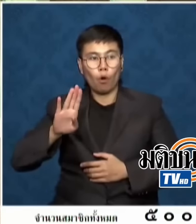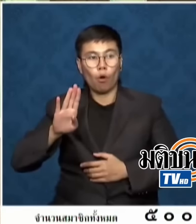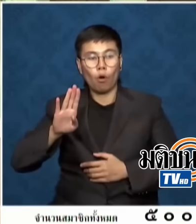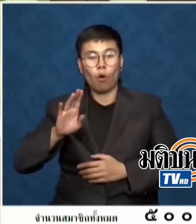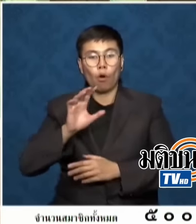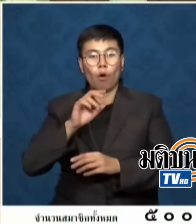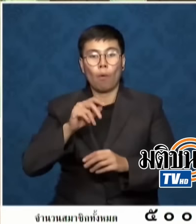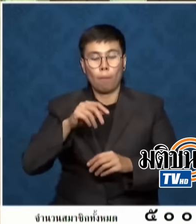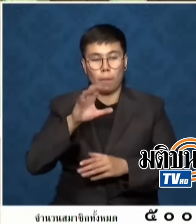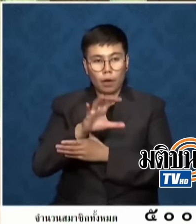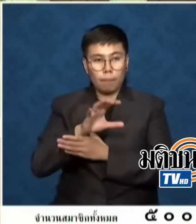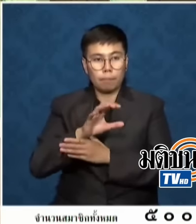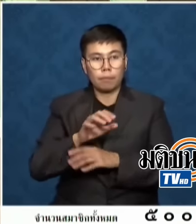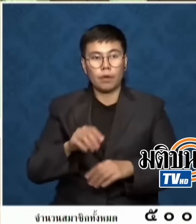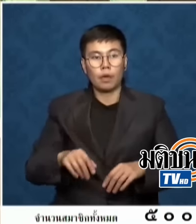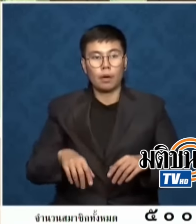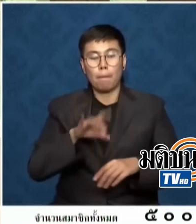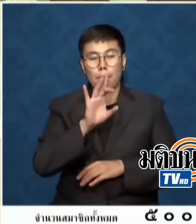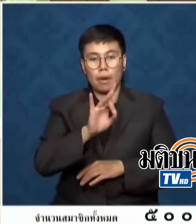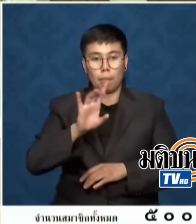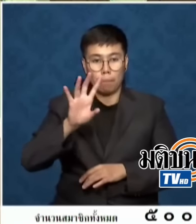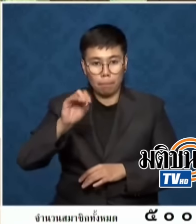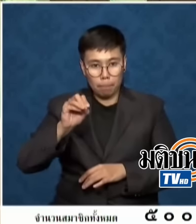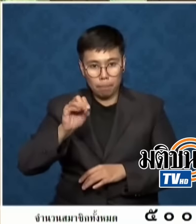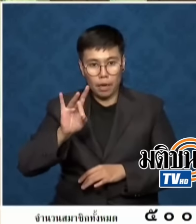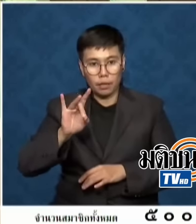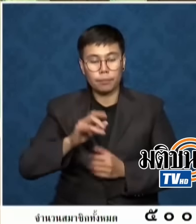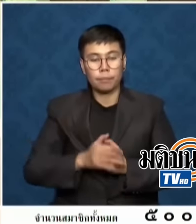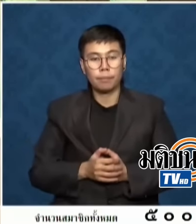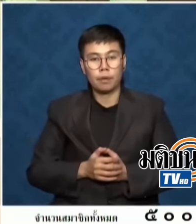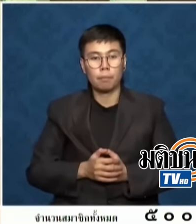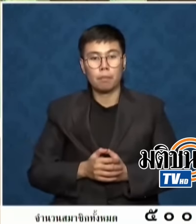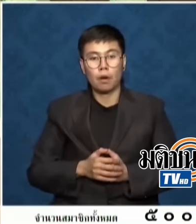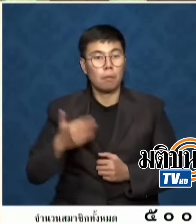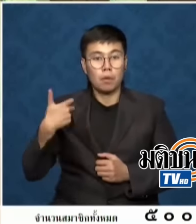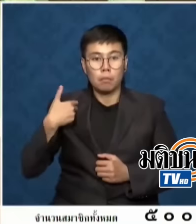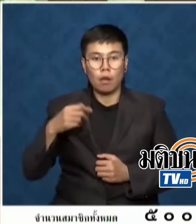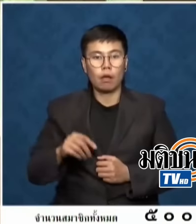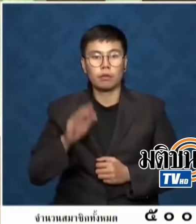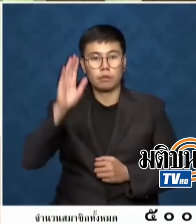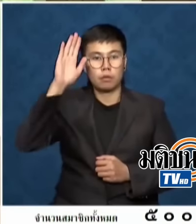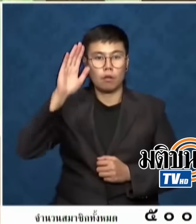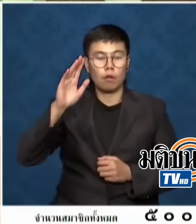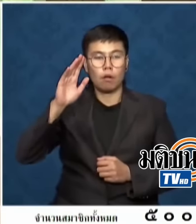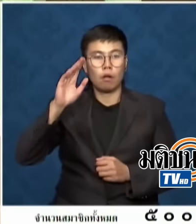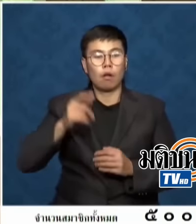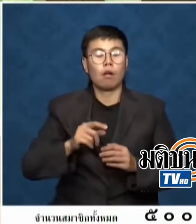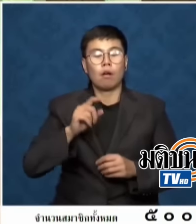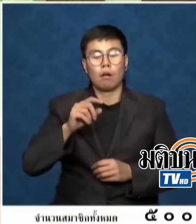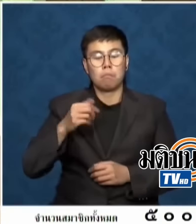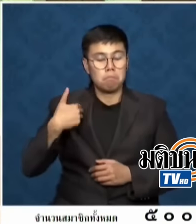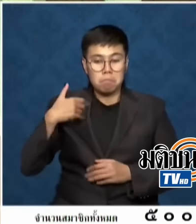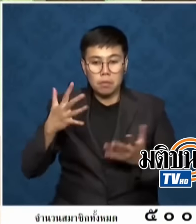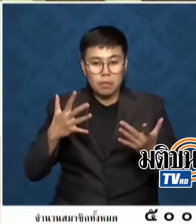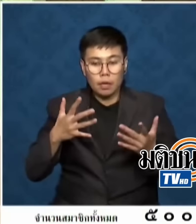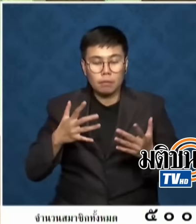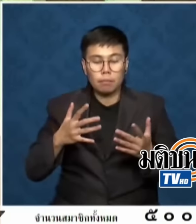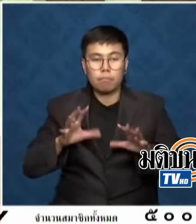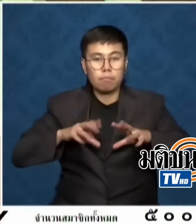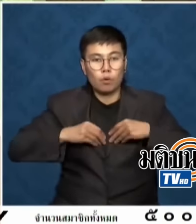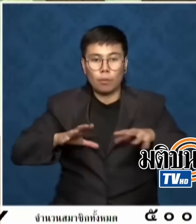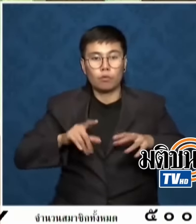ข้อบังคับข้อ88ถึงแม้ว่าไม่มีใครคัดค้านท่านประธานก็ต้องโหวตอยู่ดี